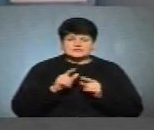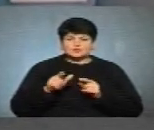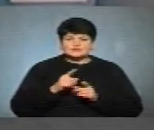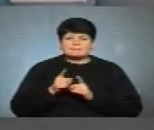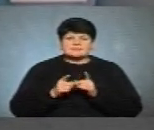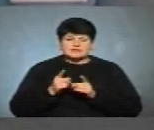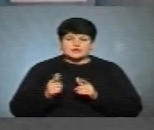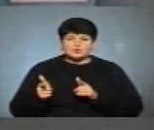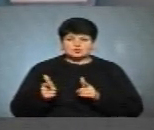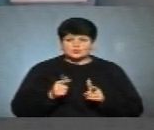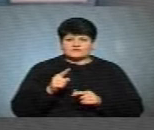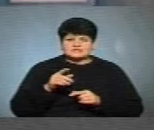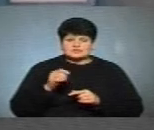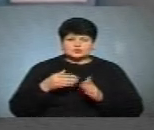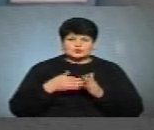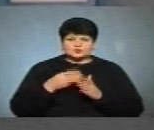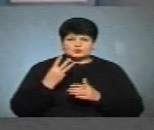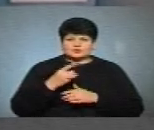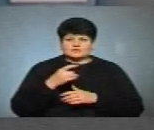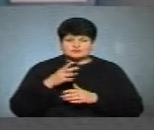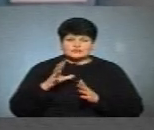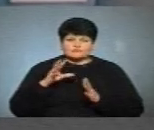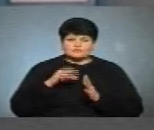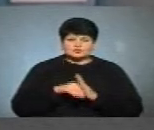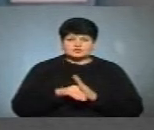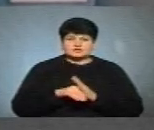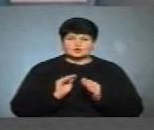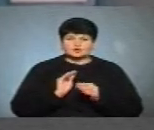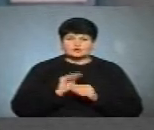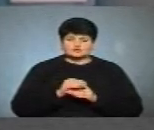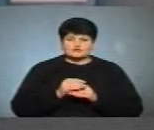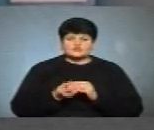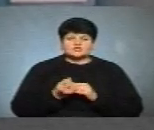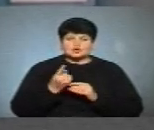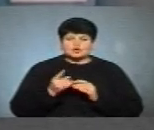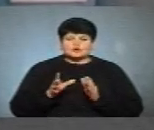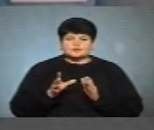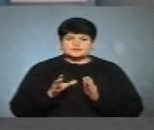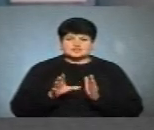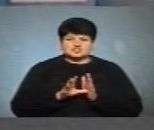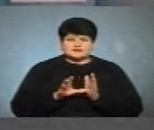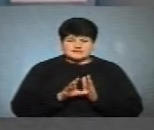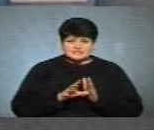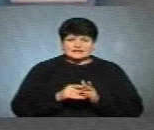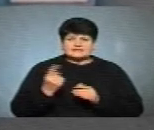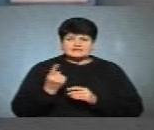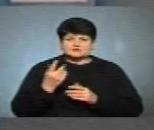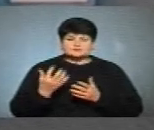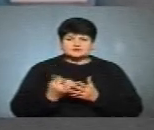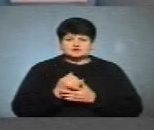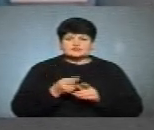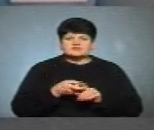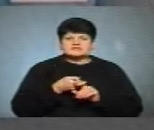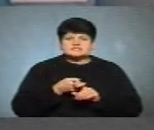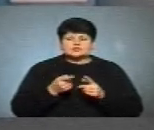готова до 3 хвилин включити додаткове джерело живлення. Єдине, що ми виявили, що в